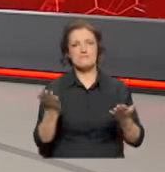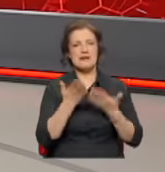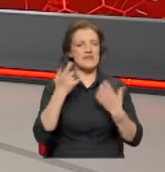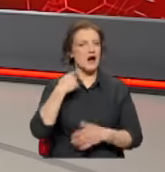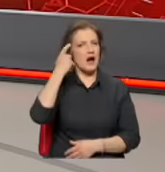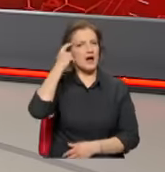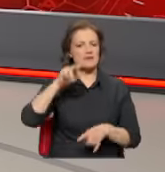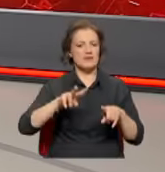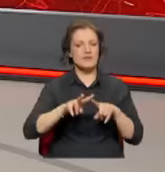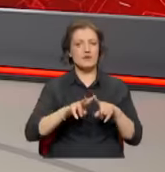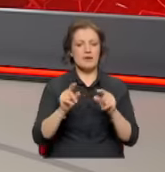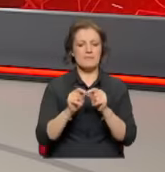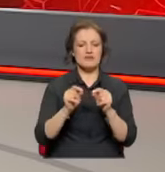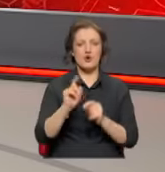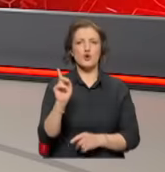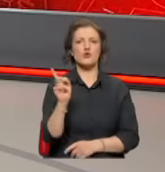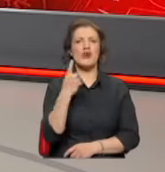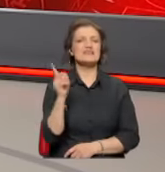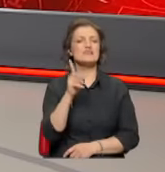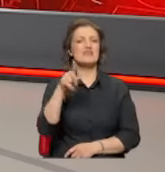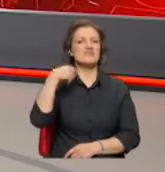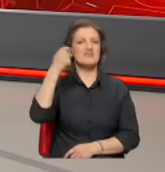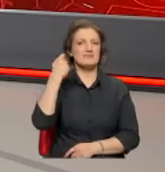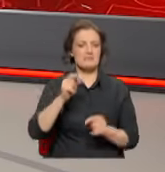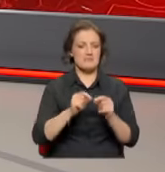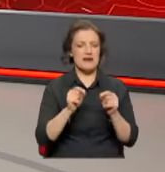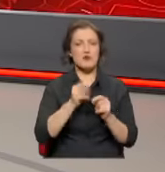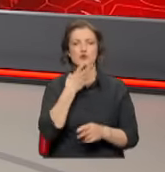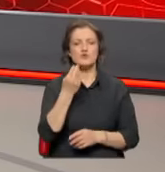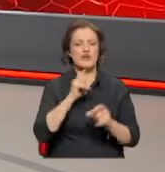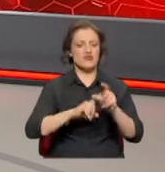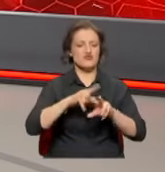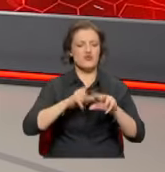aklıma Nicola Bedo'nun yönettiği bir film geldi. Belle Époque, Güzel Çağ.